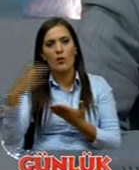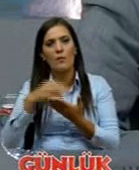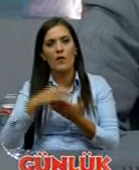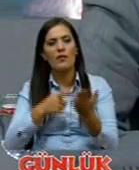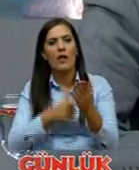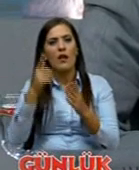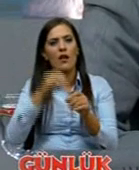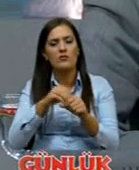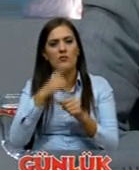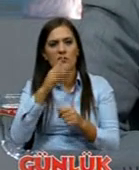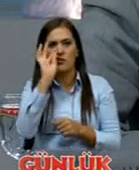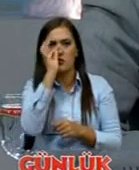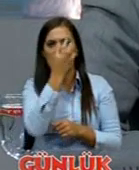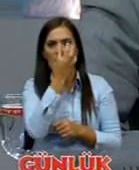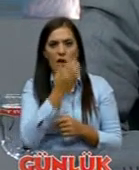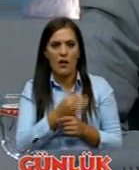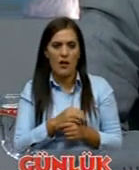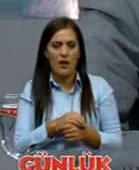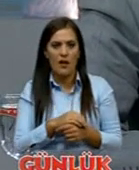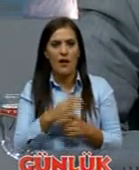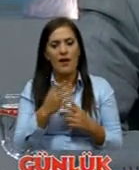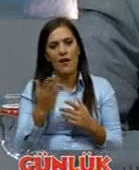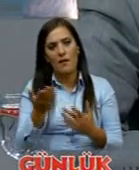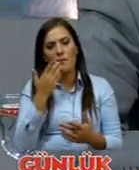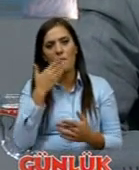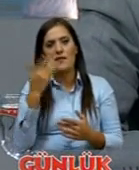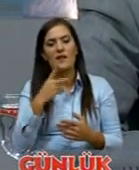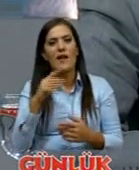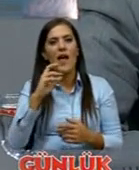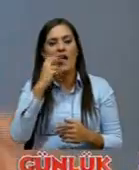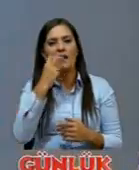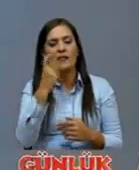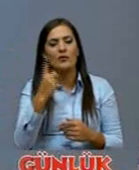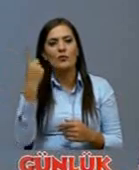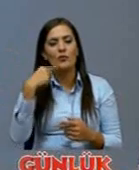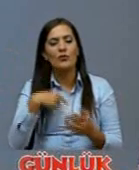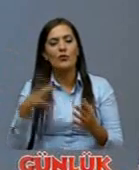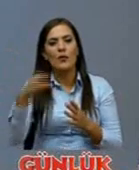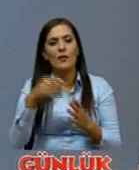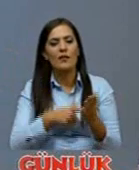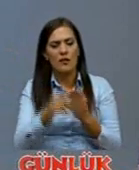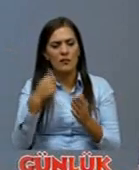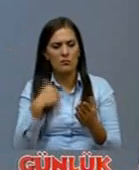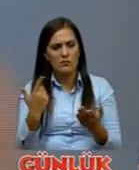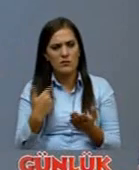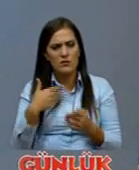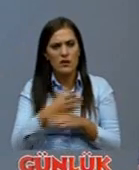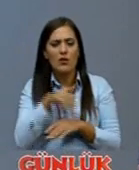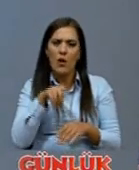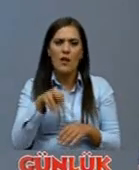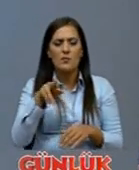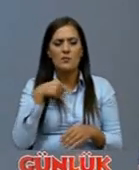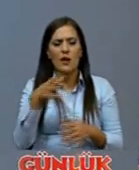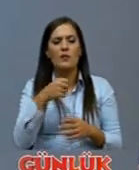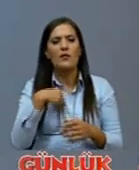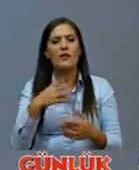tarladan yazıyor üstünde çilek. İşte ne bileyim erik dün toplandı tarladan yazıyor üstünde. Biz de hakikaten sanki öyleymiş gibi